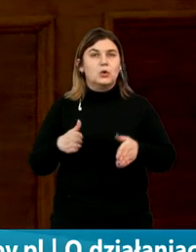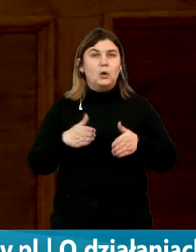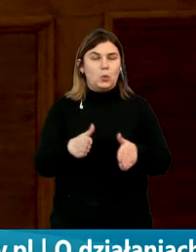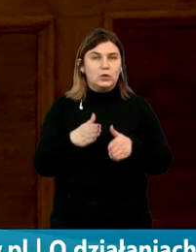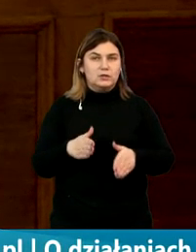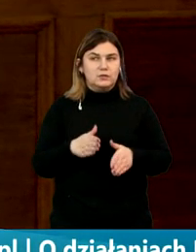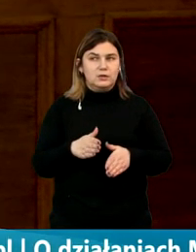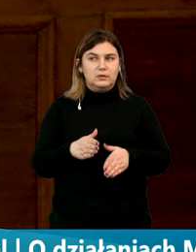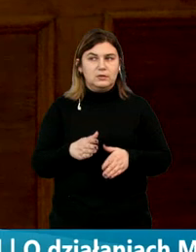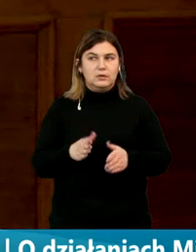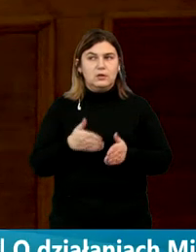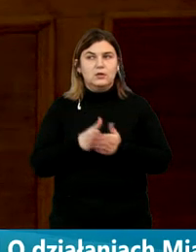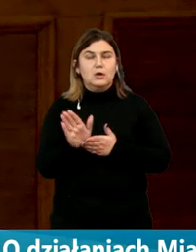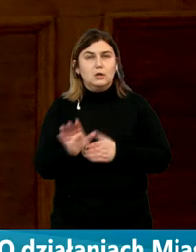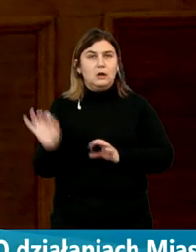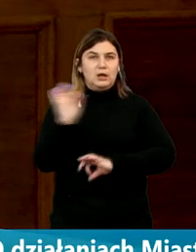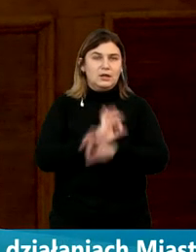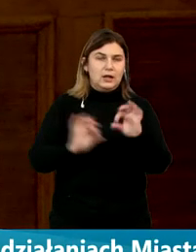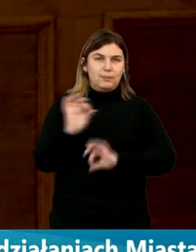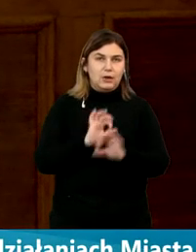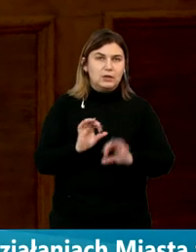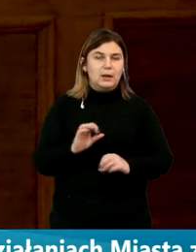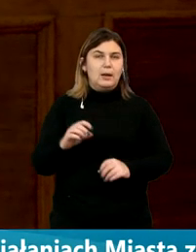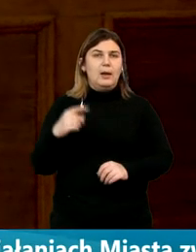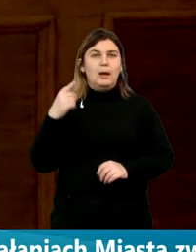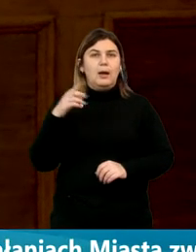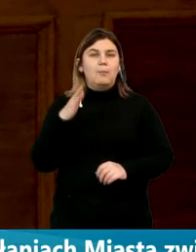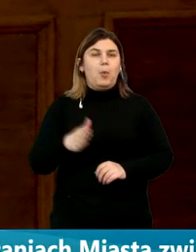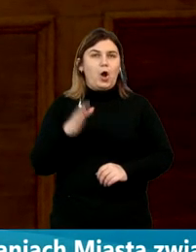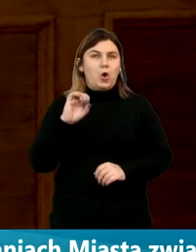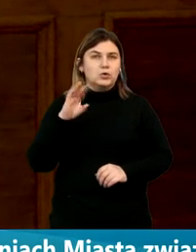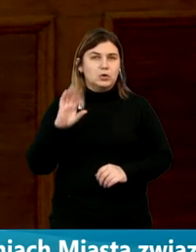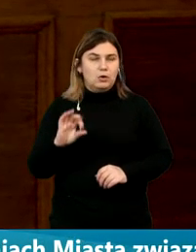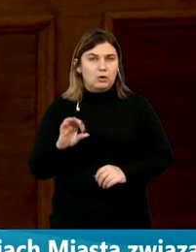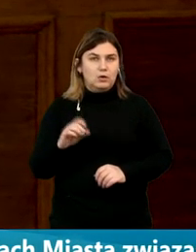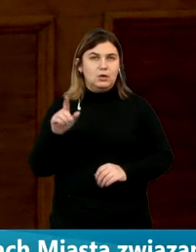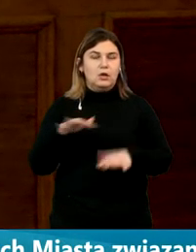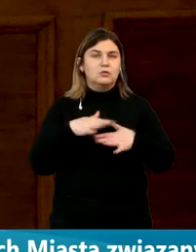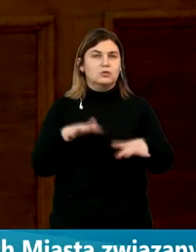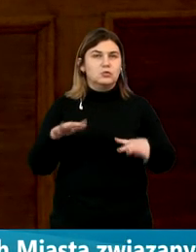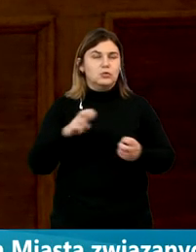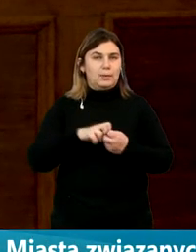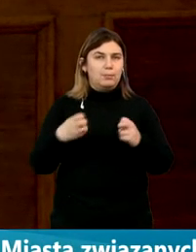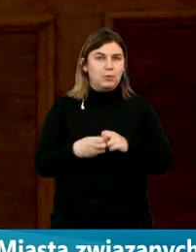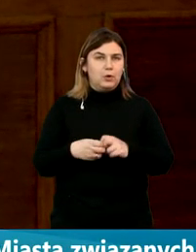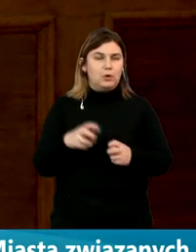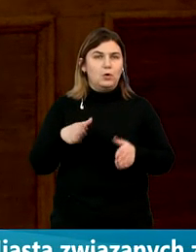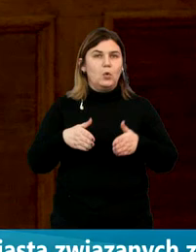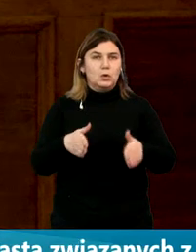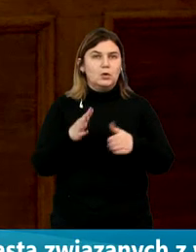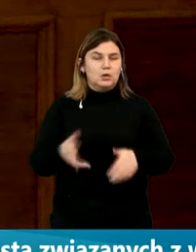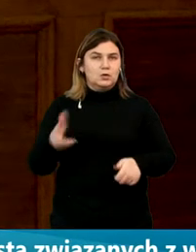widzą, rozpoczęliśmy ich remont na Pogodnie. Natomiast oczywiście dużym problemem są te ulice, w